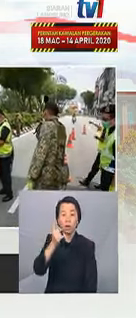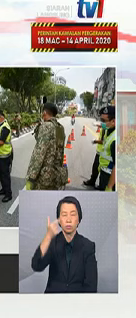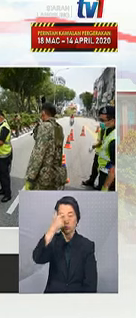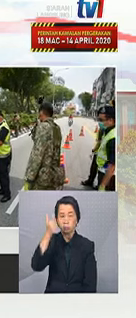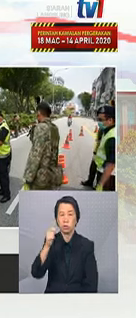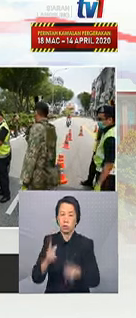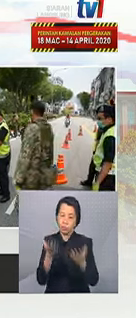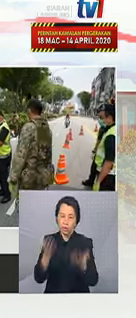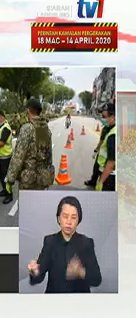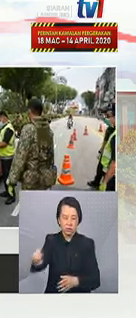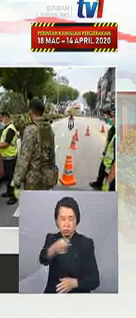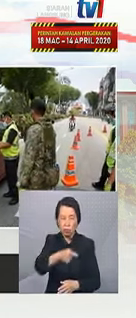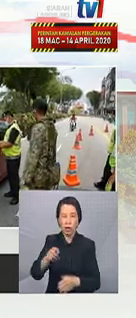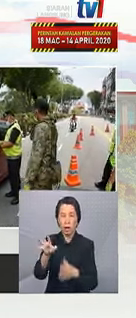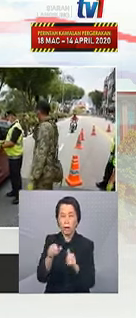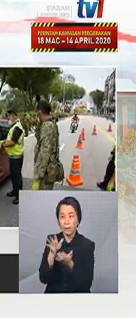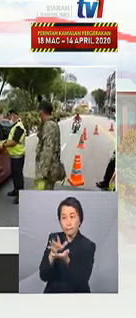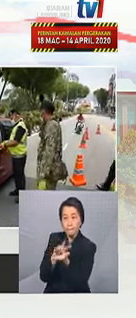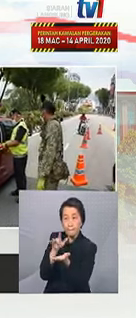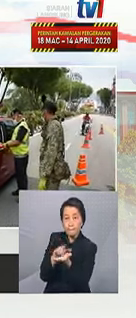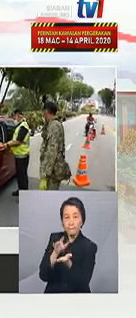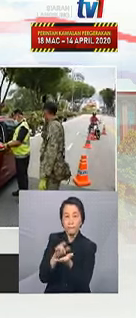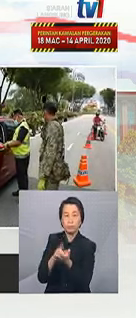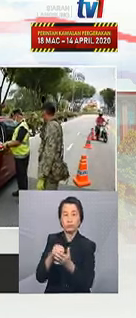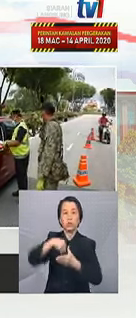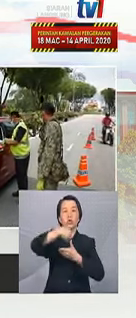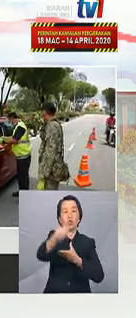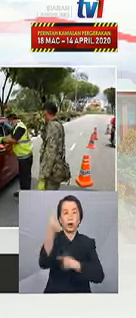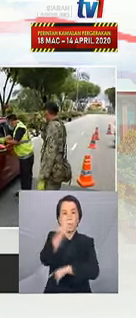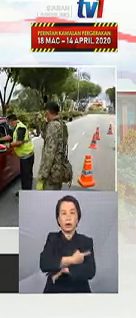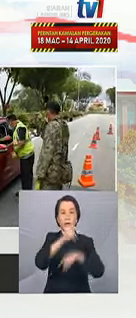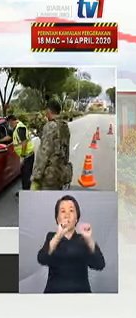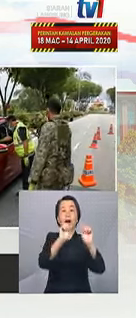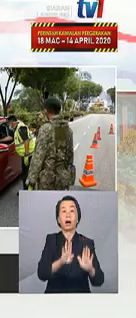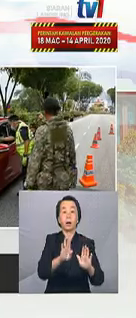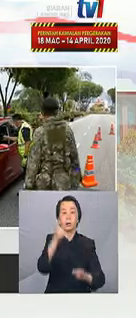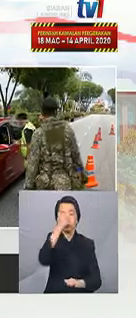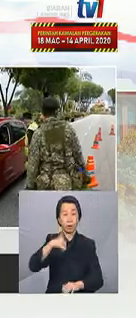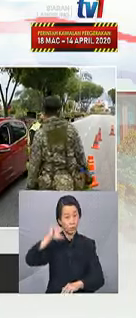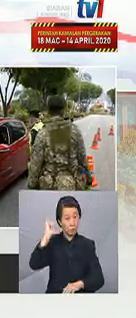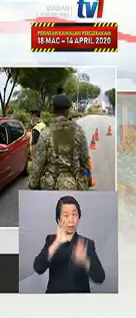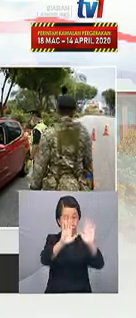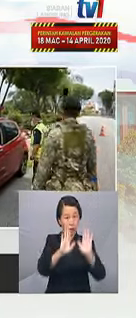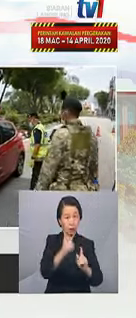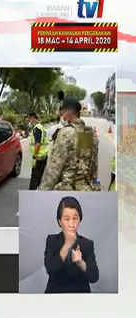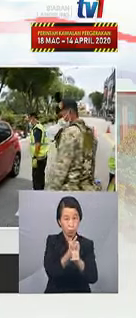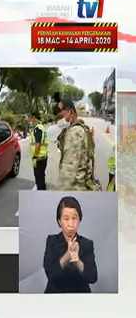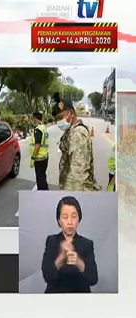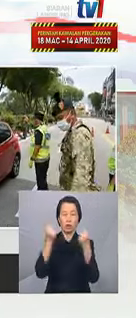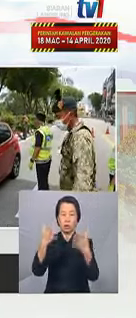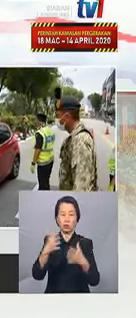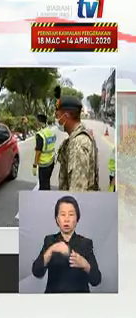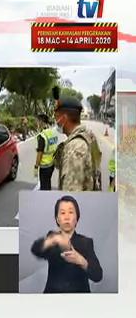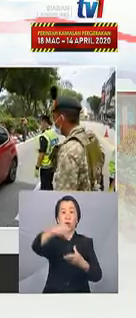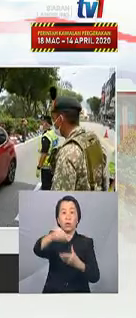ramai yang mengambil kesempatan untuk keluar di hari Minggu. Kerana semalam adalah hari Ahad, jadi ramai yang